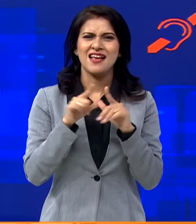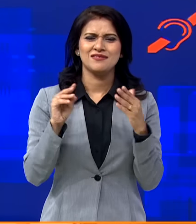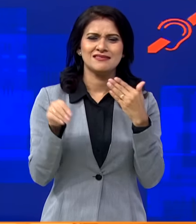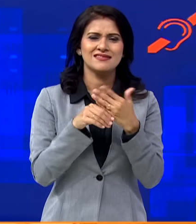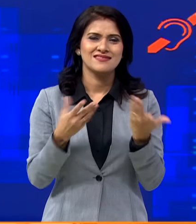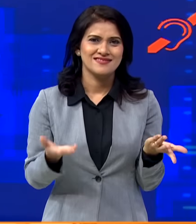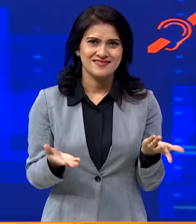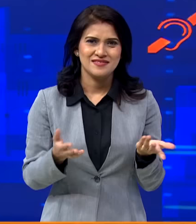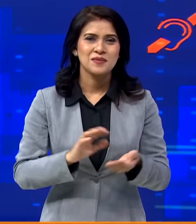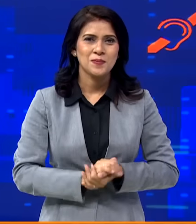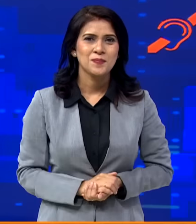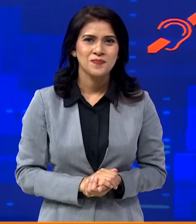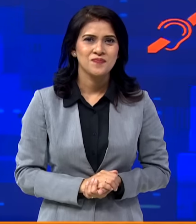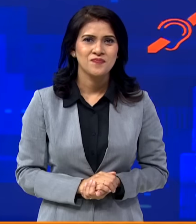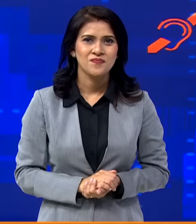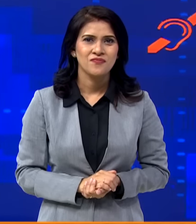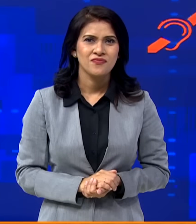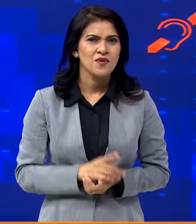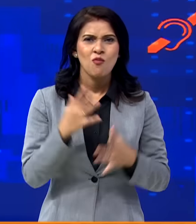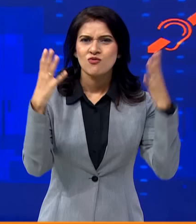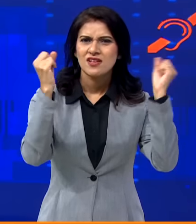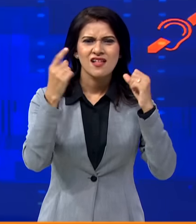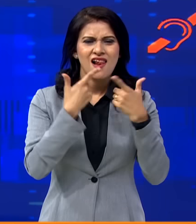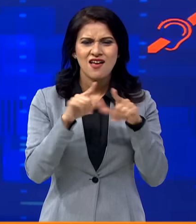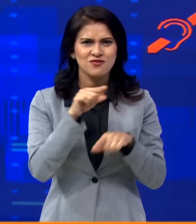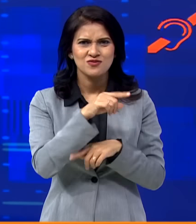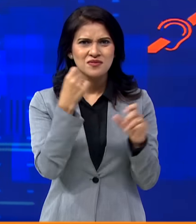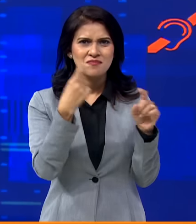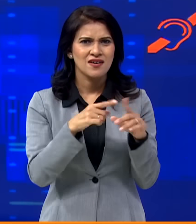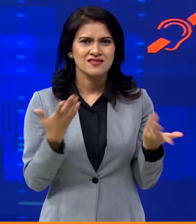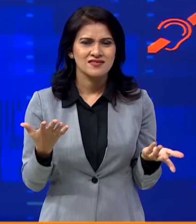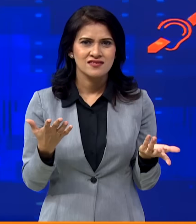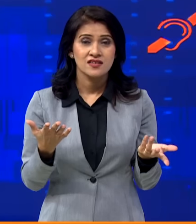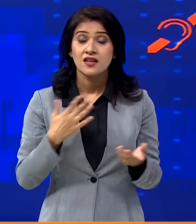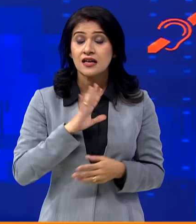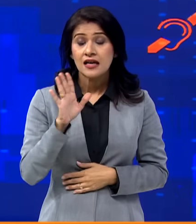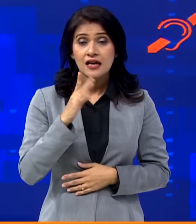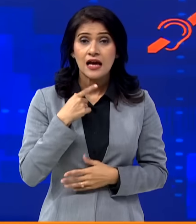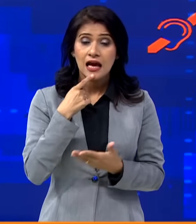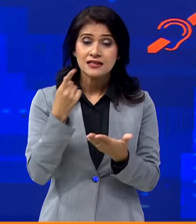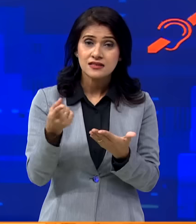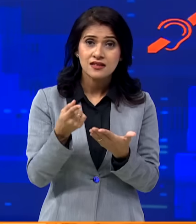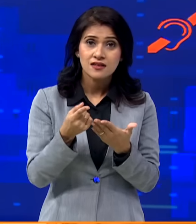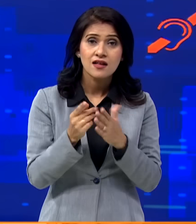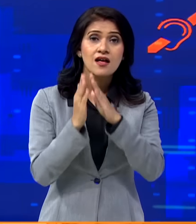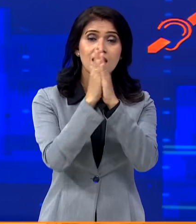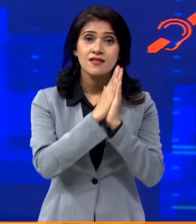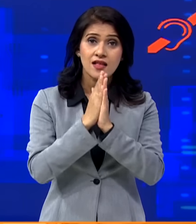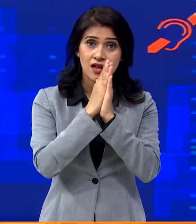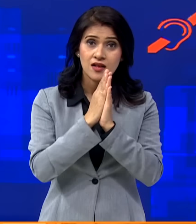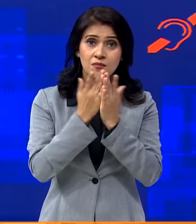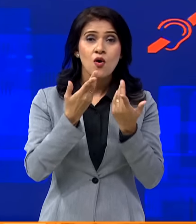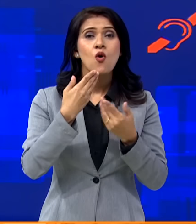लगे अब ये कोई संतों की भाषा थोड़ी है मैंने लिखा कि धर्म दंड स्थापित हो गया